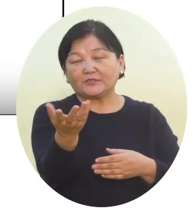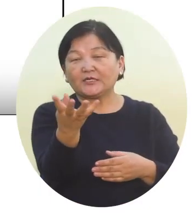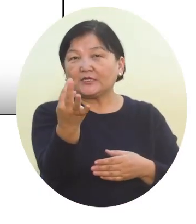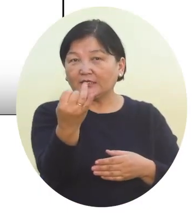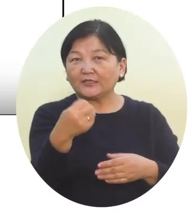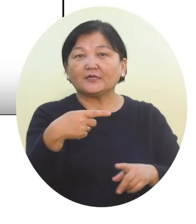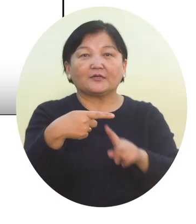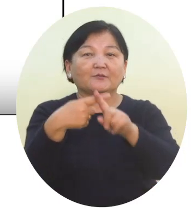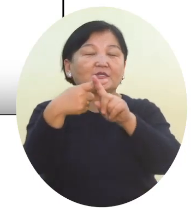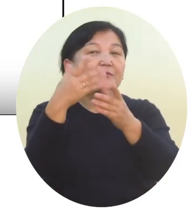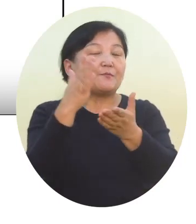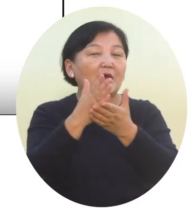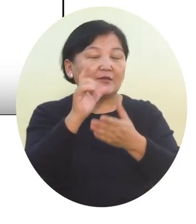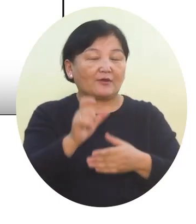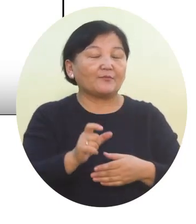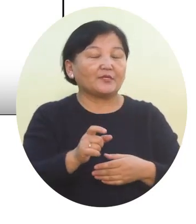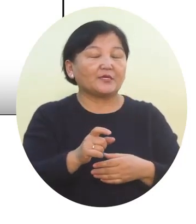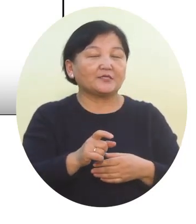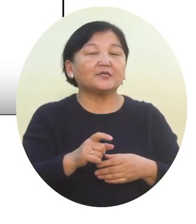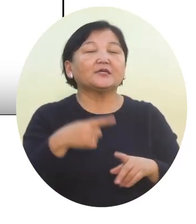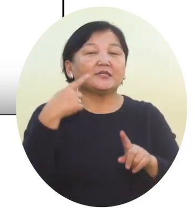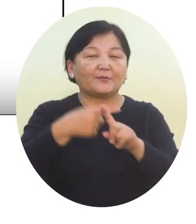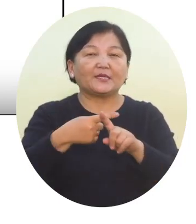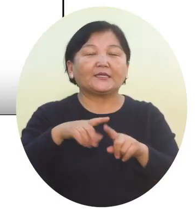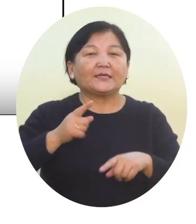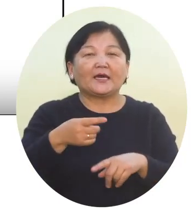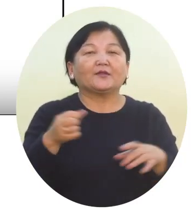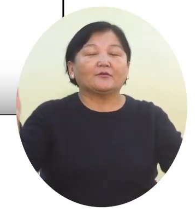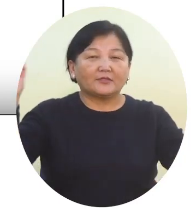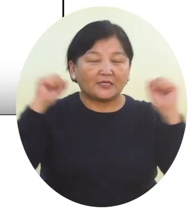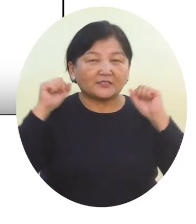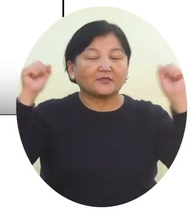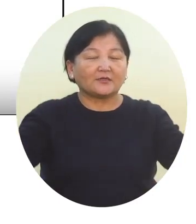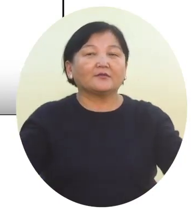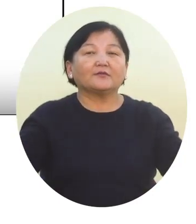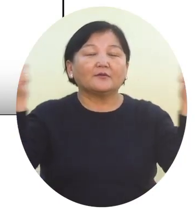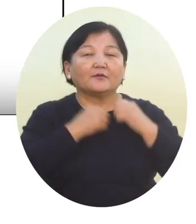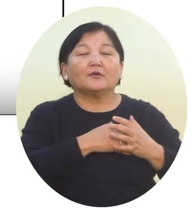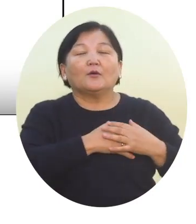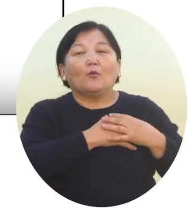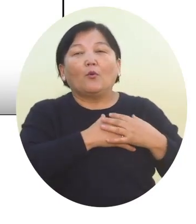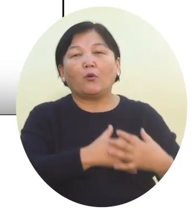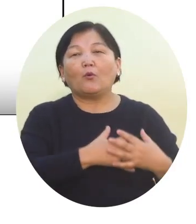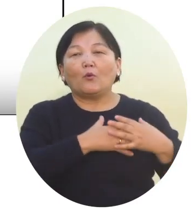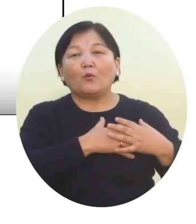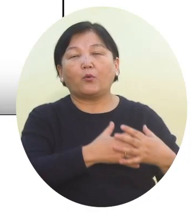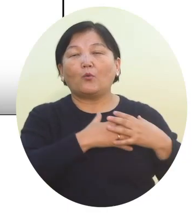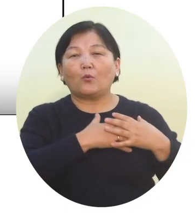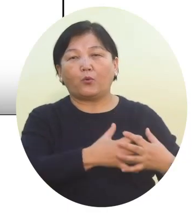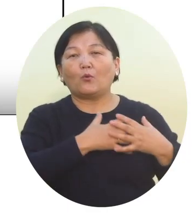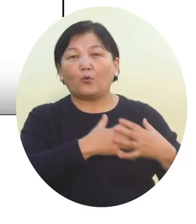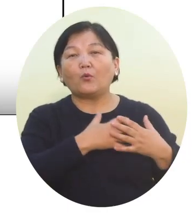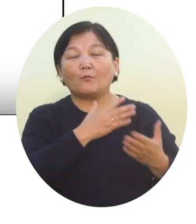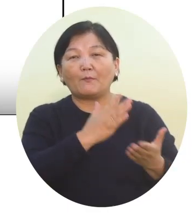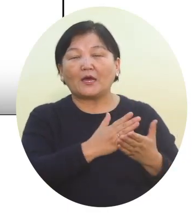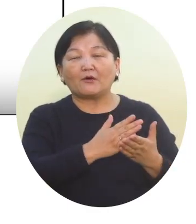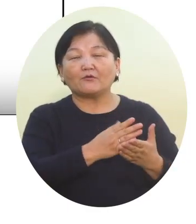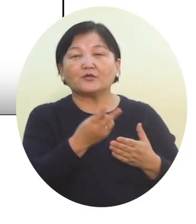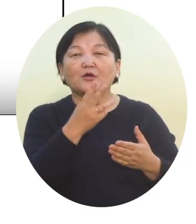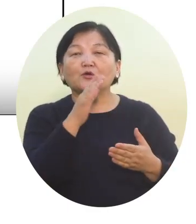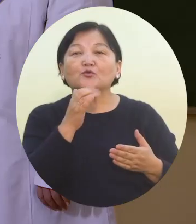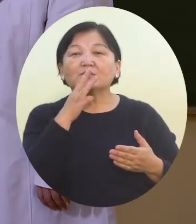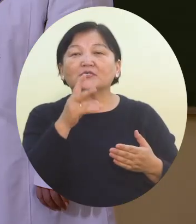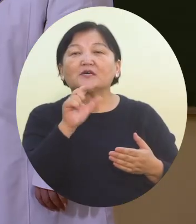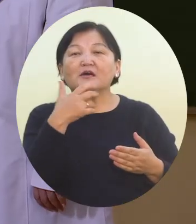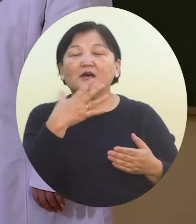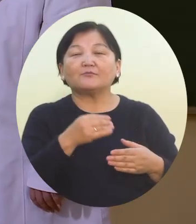За мэдээж буурах байх гэж бодож байна. Яагаад вэ гэхээр зүрхний цусан хангамж маань ихсэж байгаа учраас зүрхний